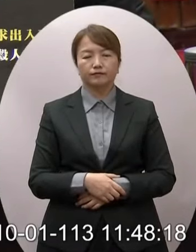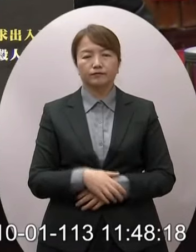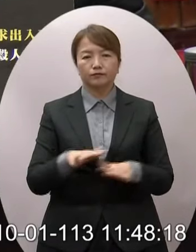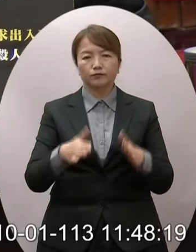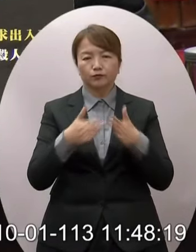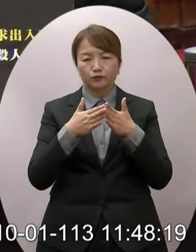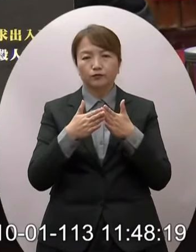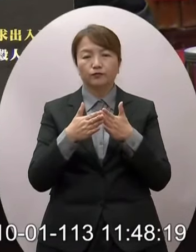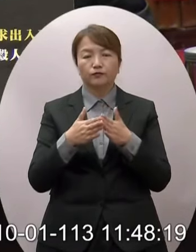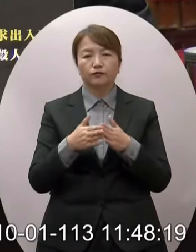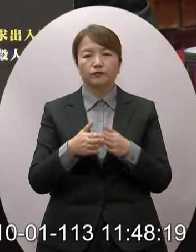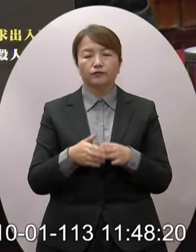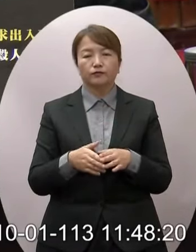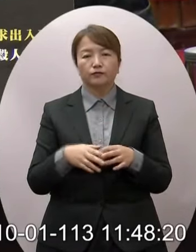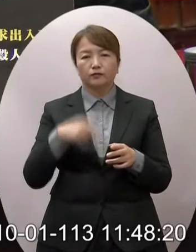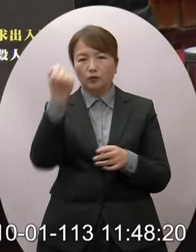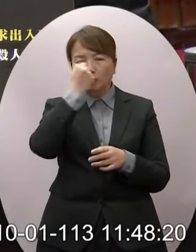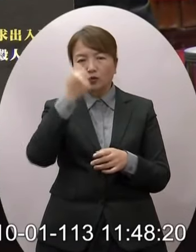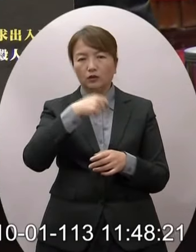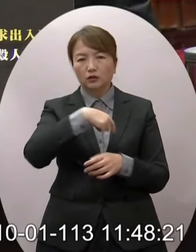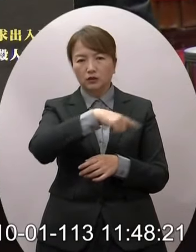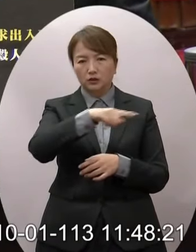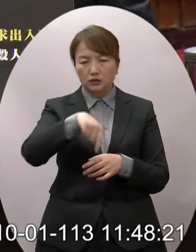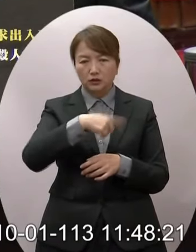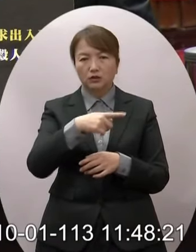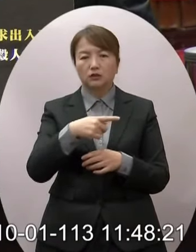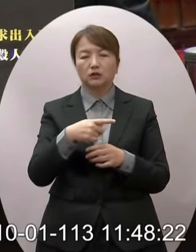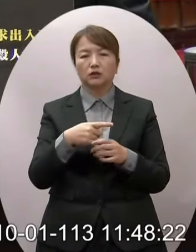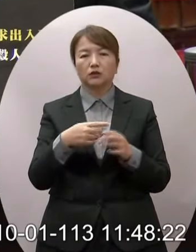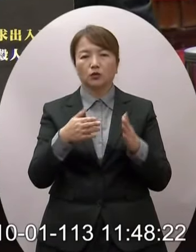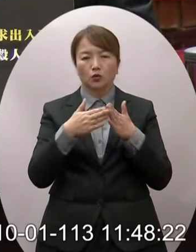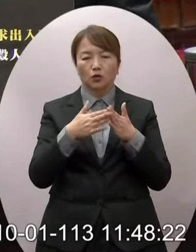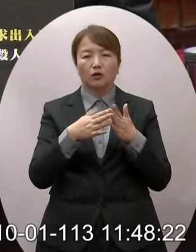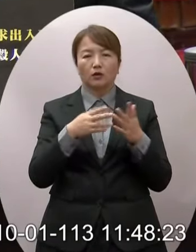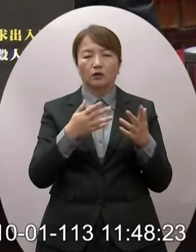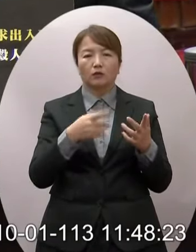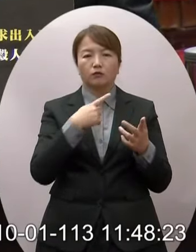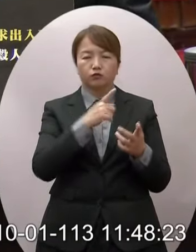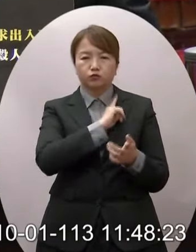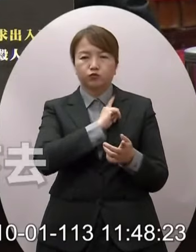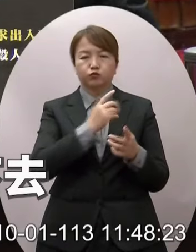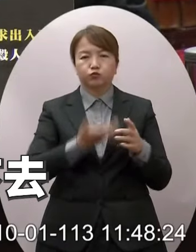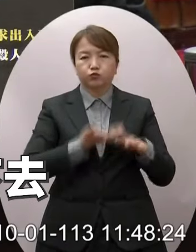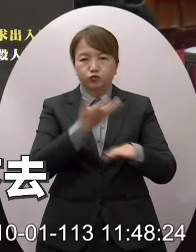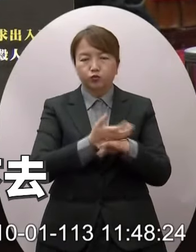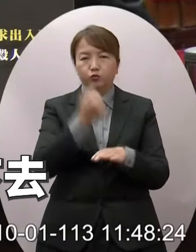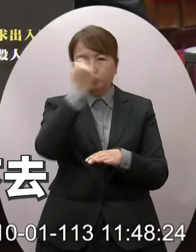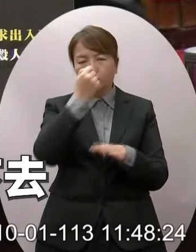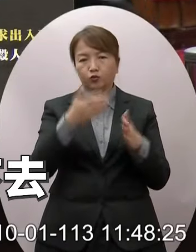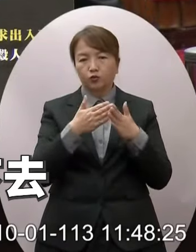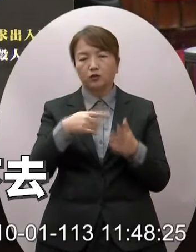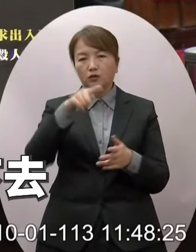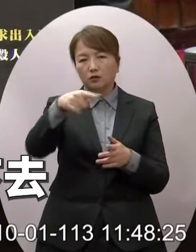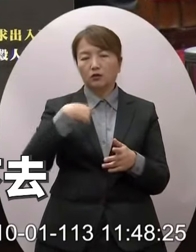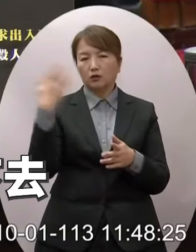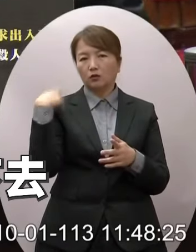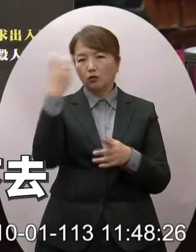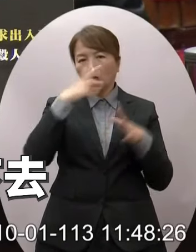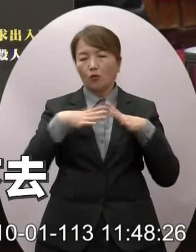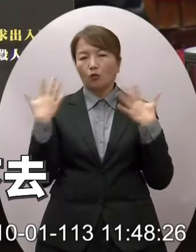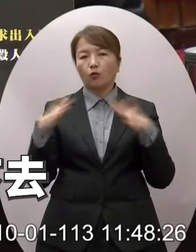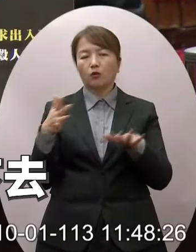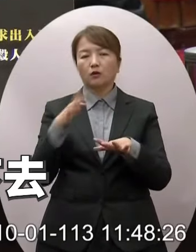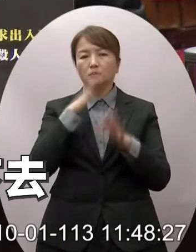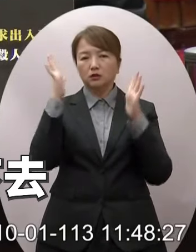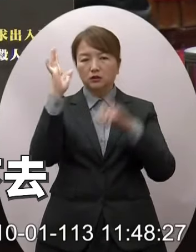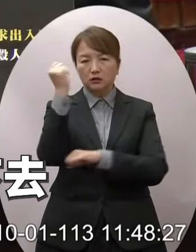我们还是要让这些犯罪的行为人，要让他付出该有的代价。部长，你跟我以前都是检察官，我们